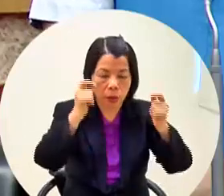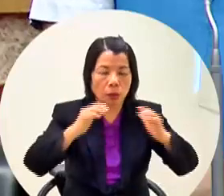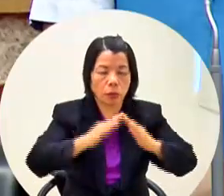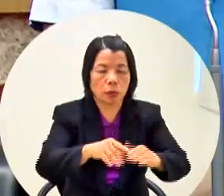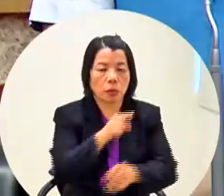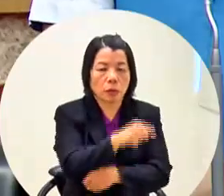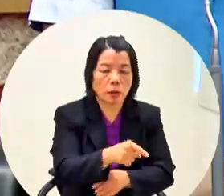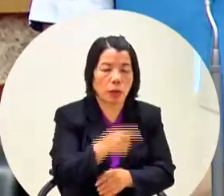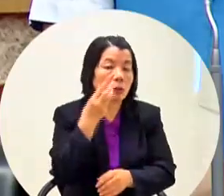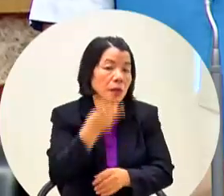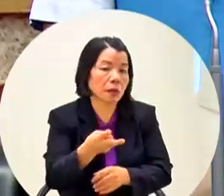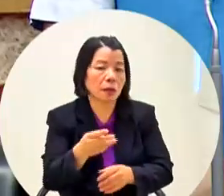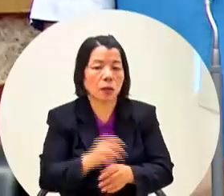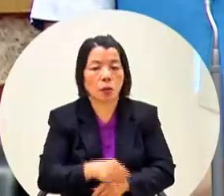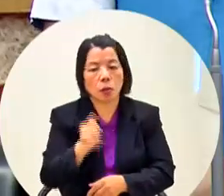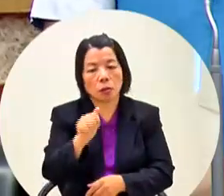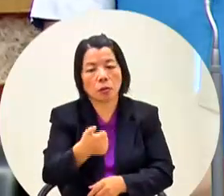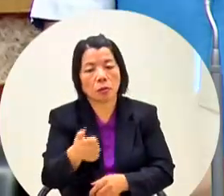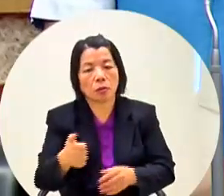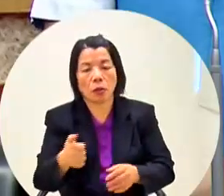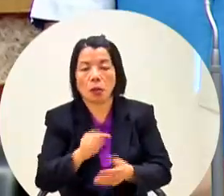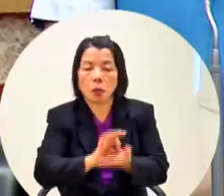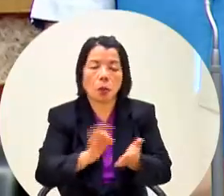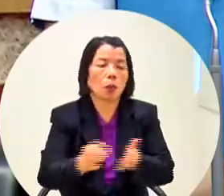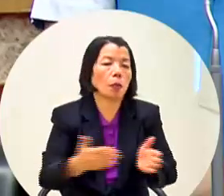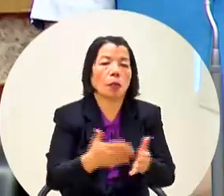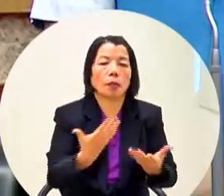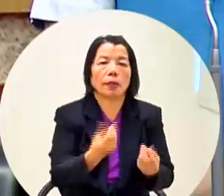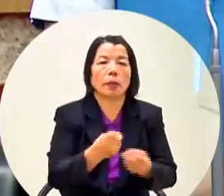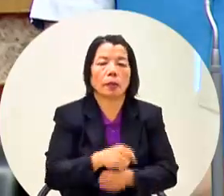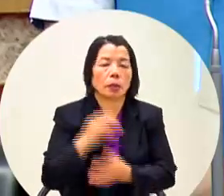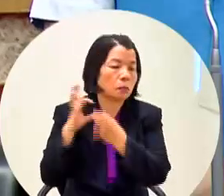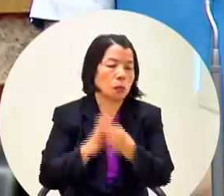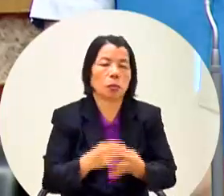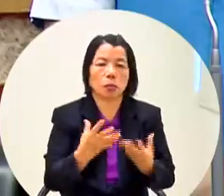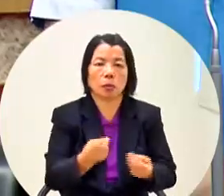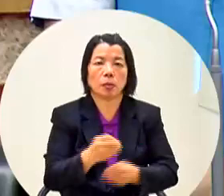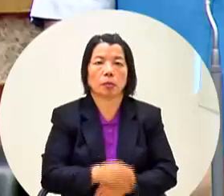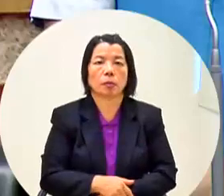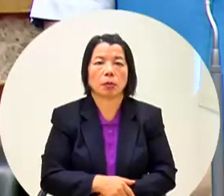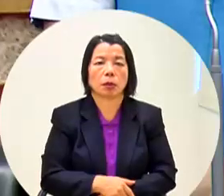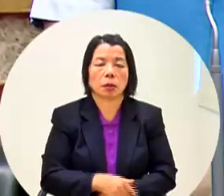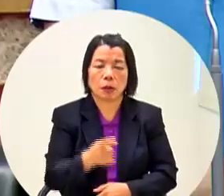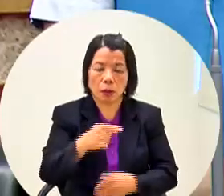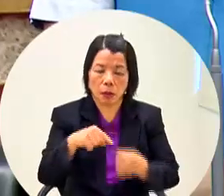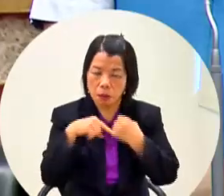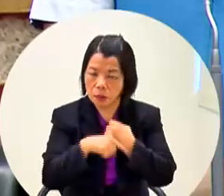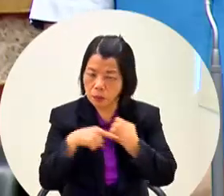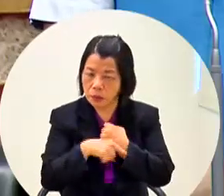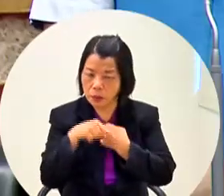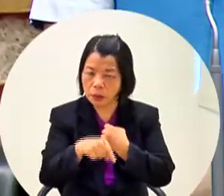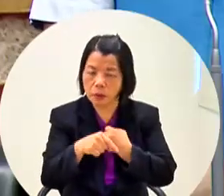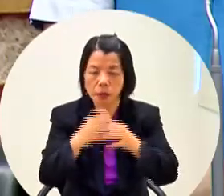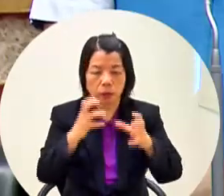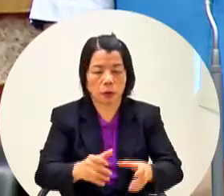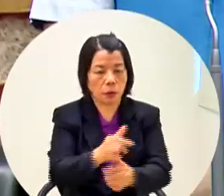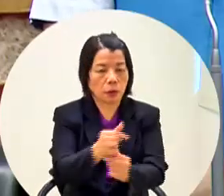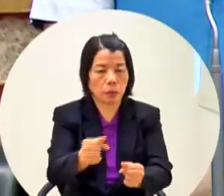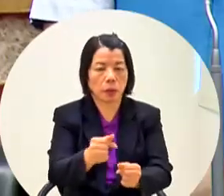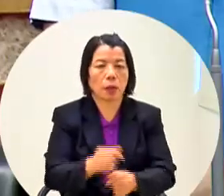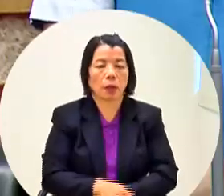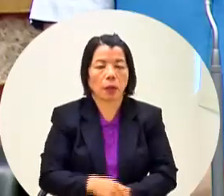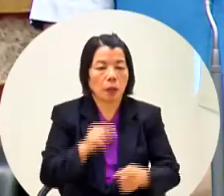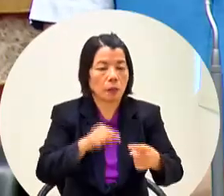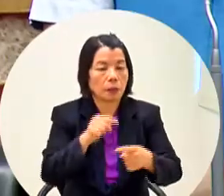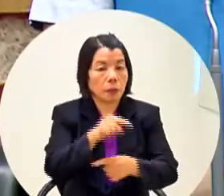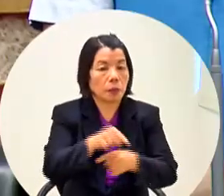啦，我只有50万啦，用完都没有了，它没有永续啊。所以说好好去建立这些东西，不管是平均地